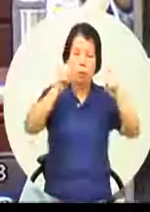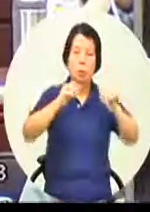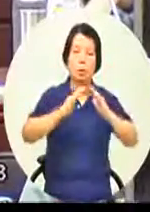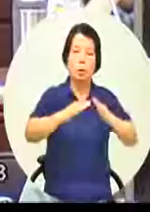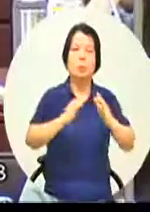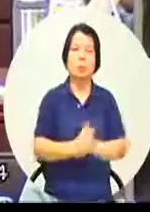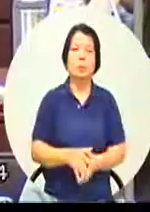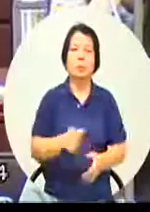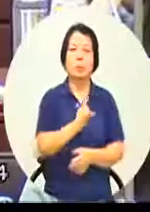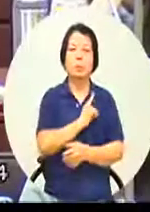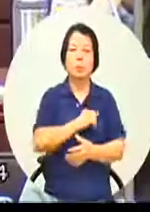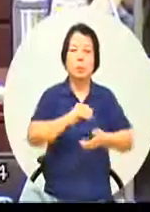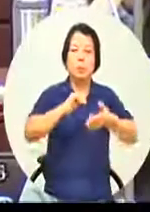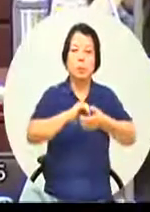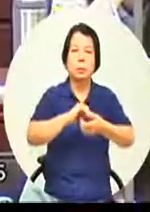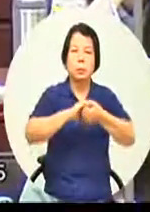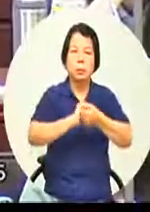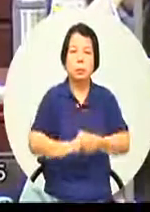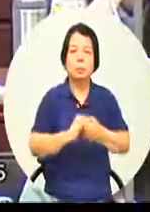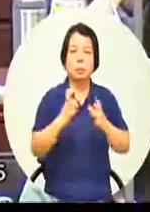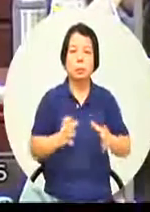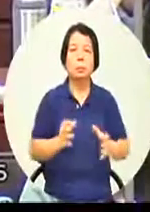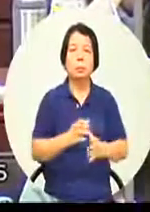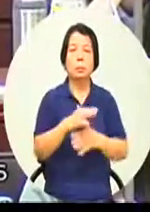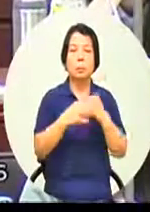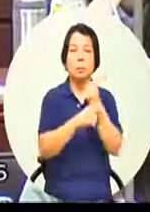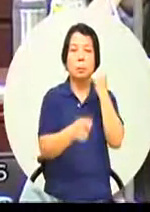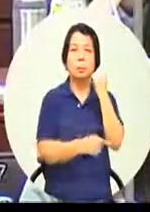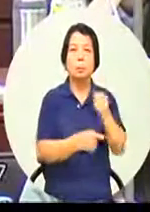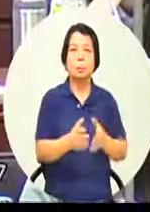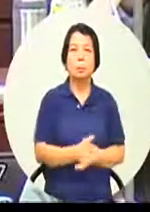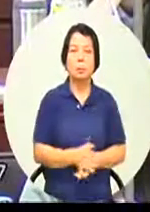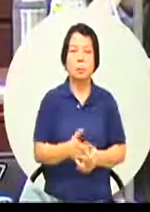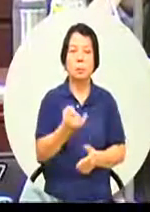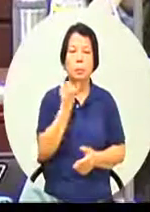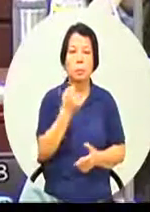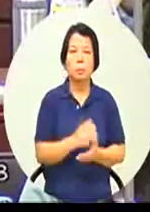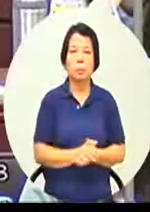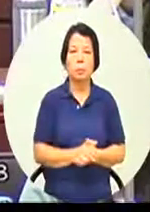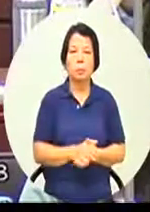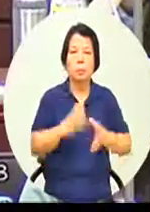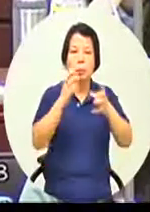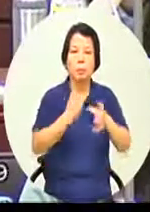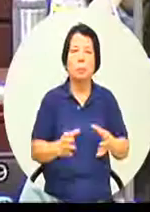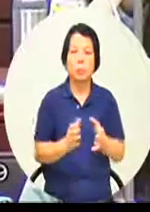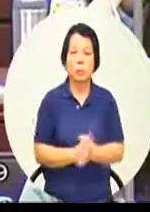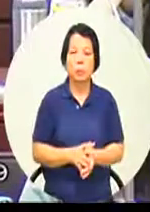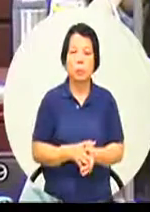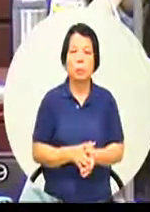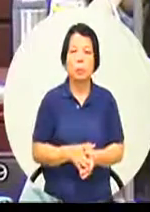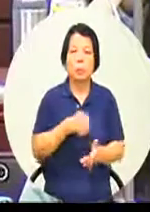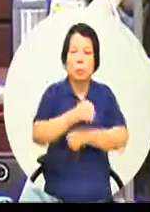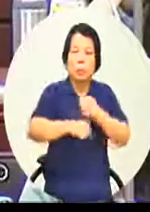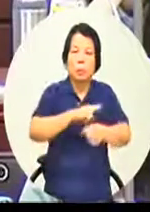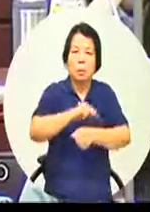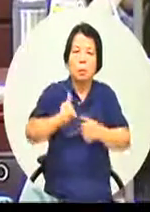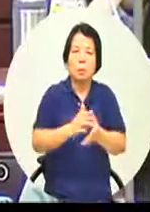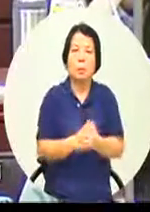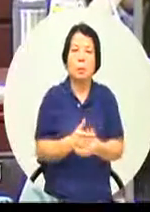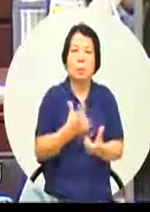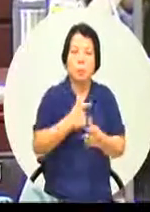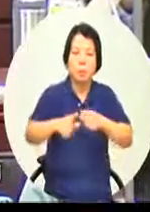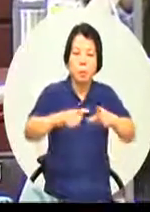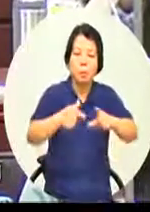的动保自治条例里面有一条有规定说，我们就是可以去设立一个宠物的一个宿舍上的园